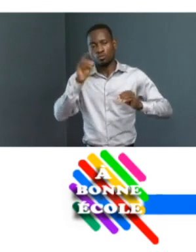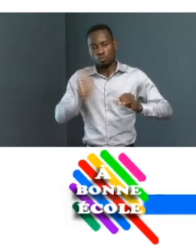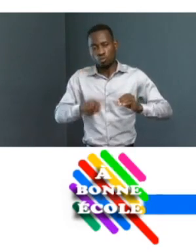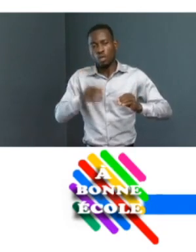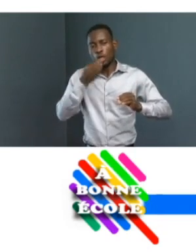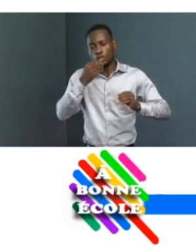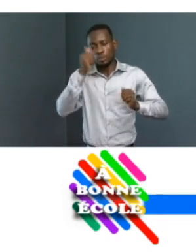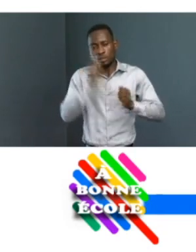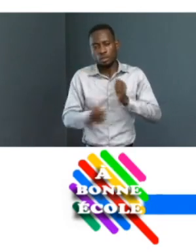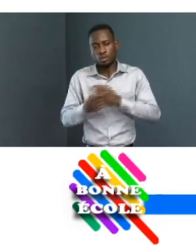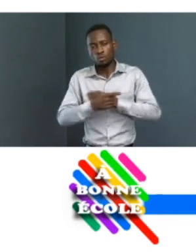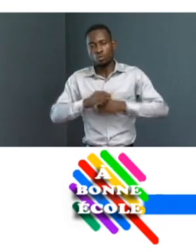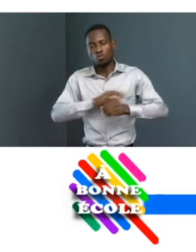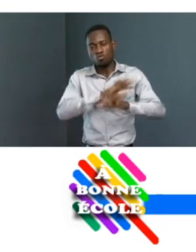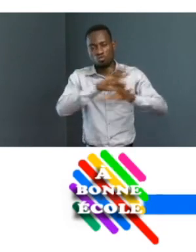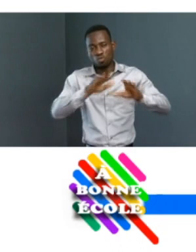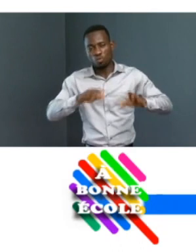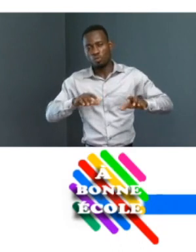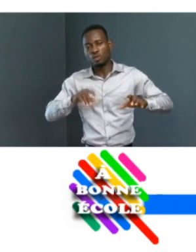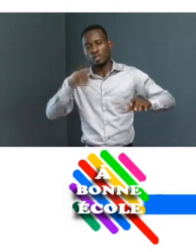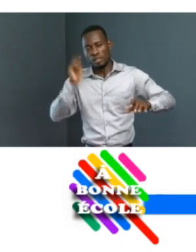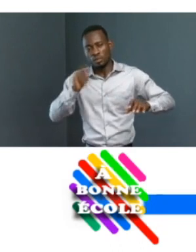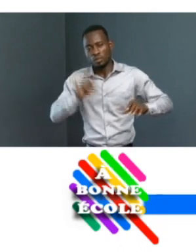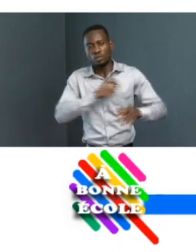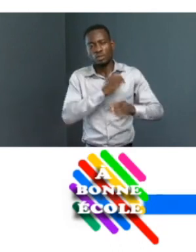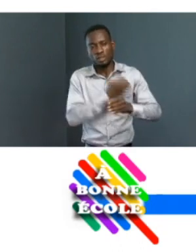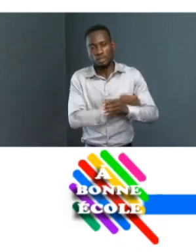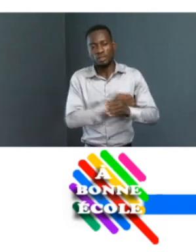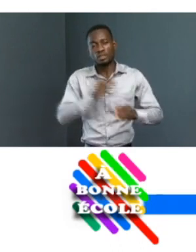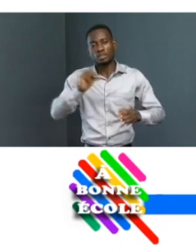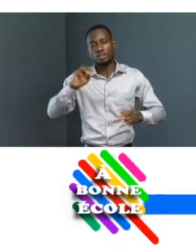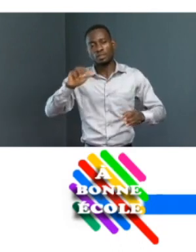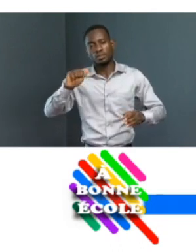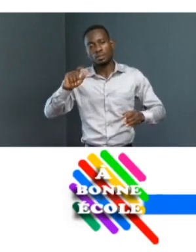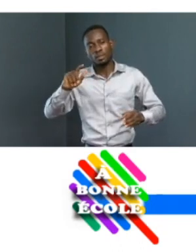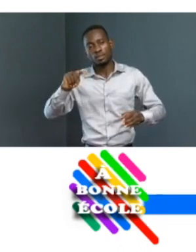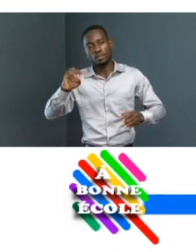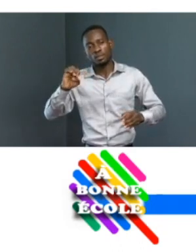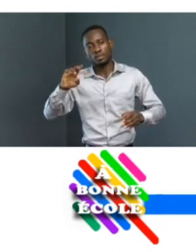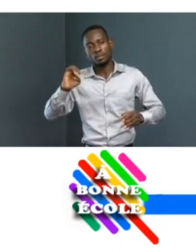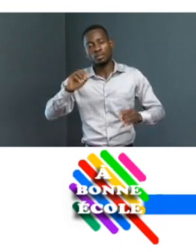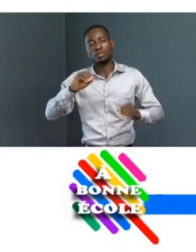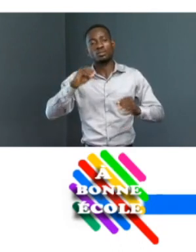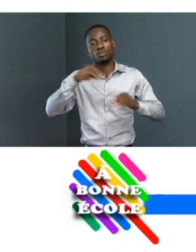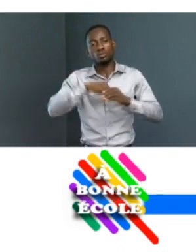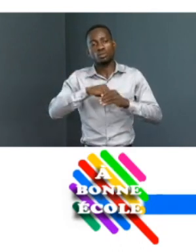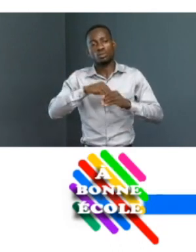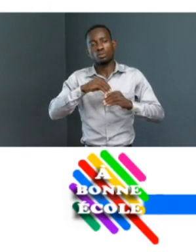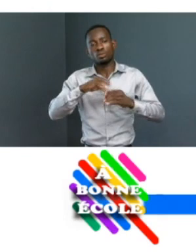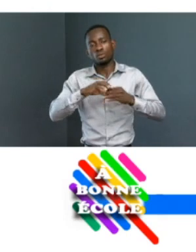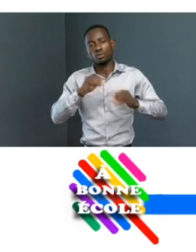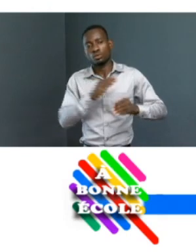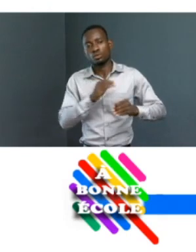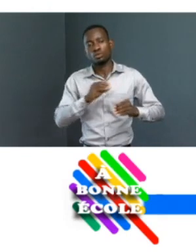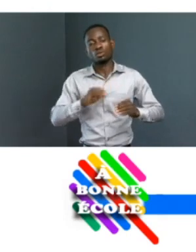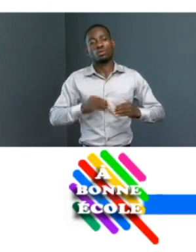besoins énergétiques et matériels de son organisme. Une ration alimentaire équilibrée est celle qui